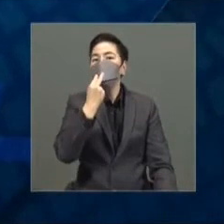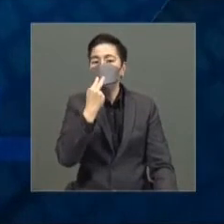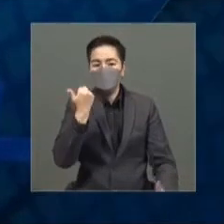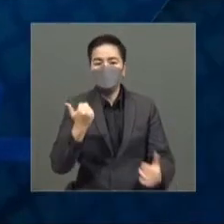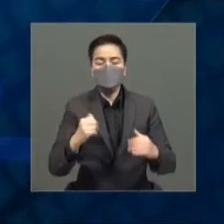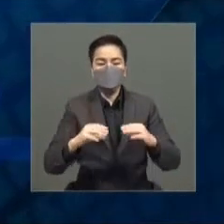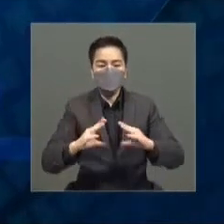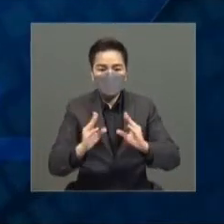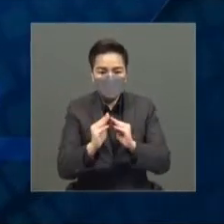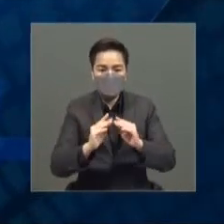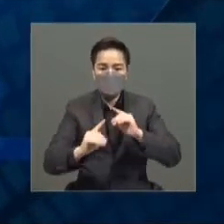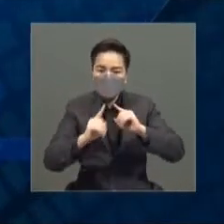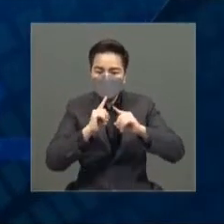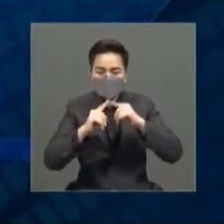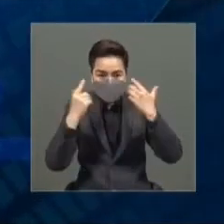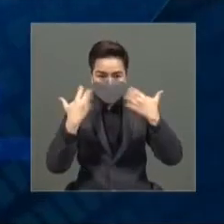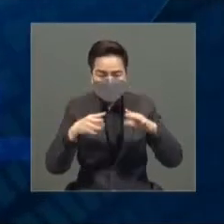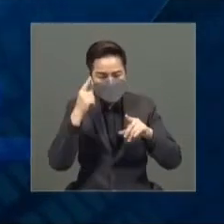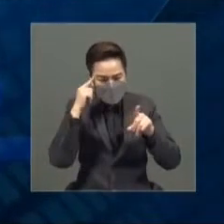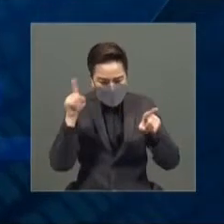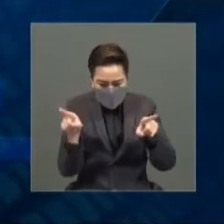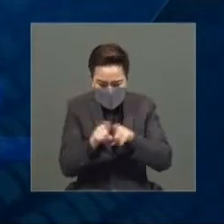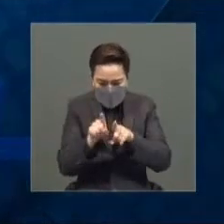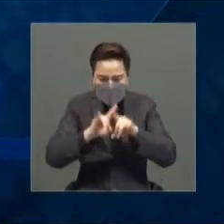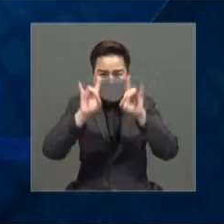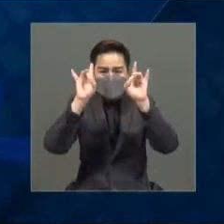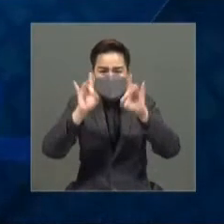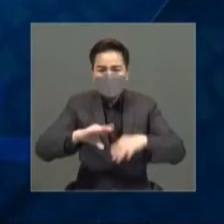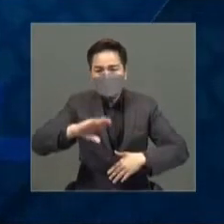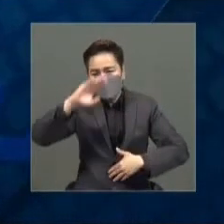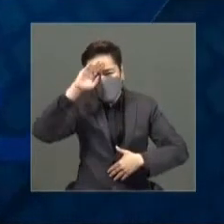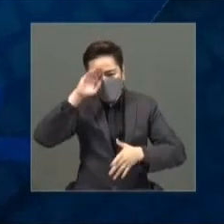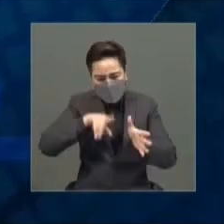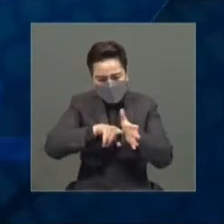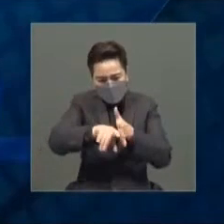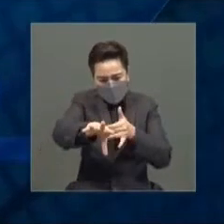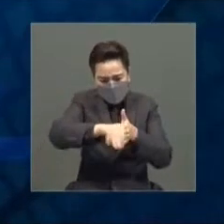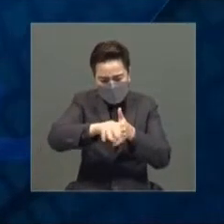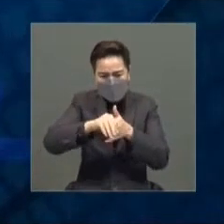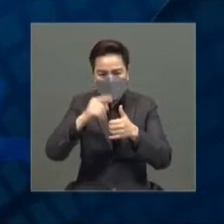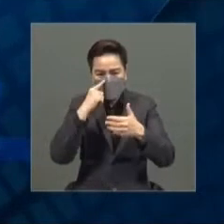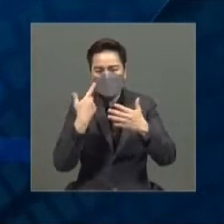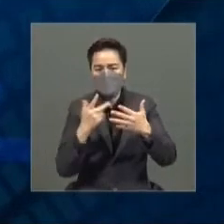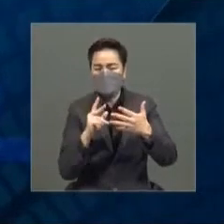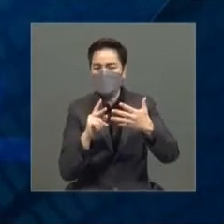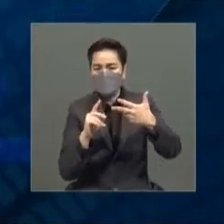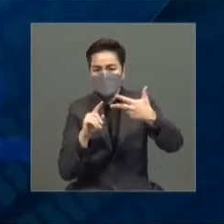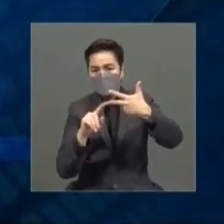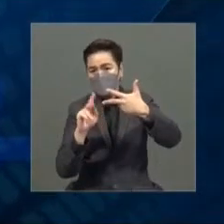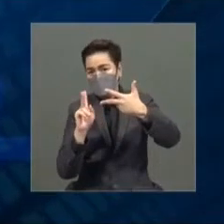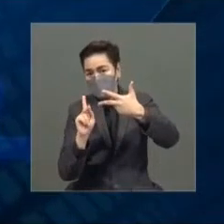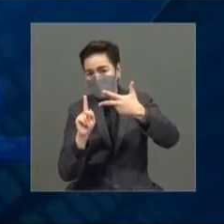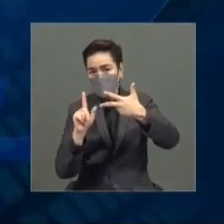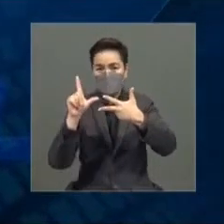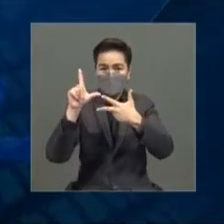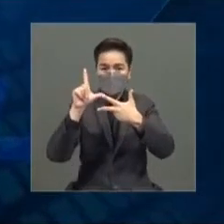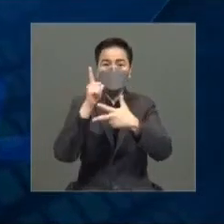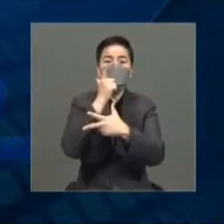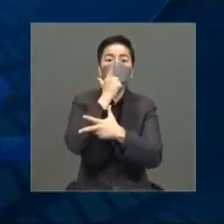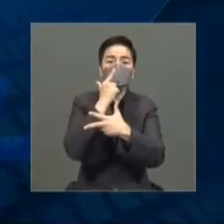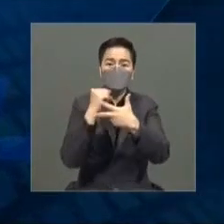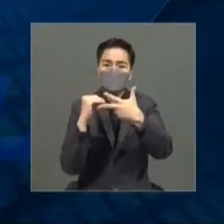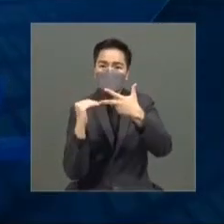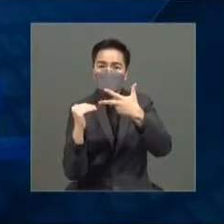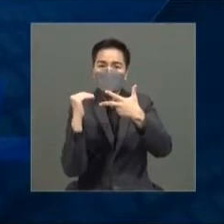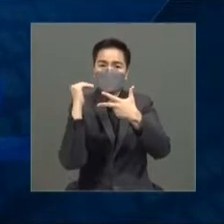ประชุมมีการรายงานลักษณะความรุนแรงของผู้ป่วยแยกตามระดับเขียวเหลืองแดงเนี่ยนะคะหลายท่านจะเห็นว่